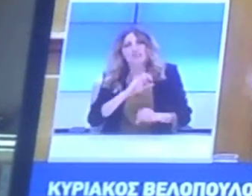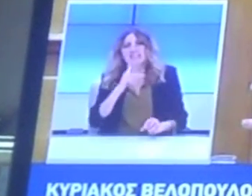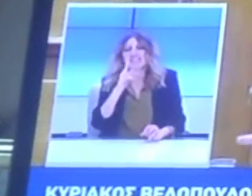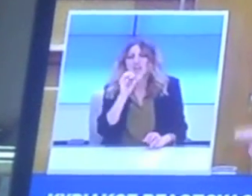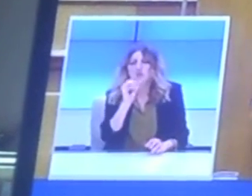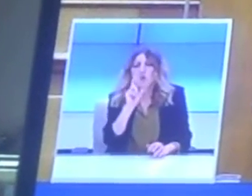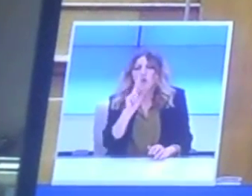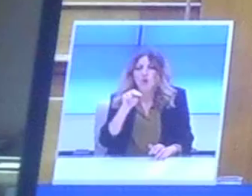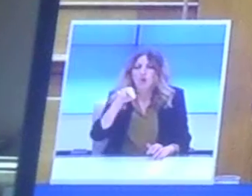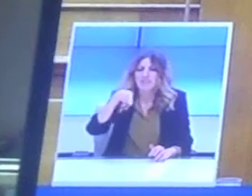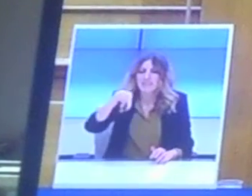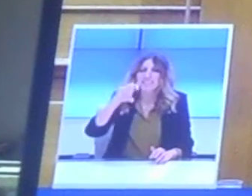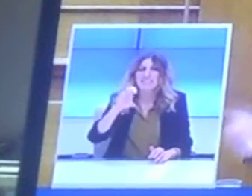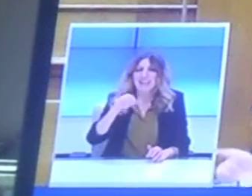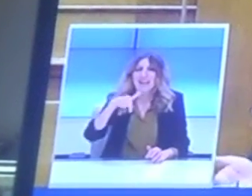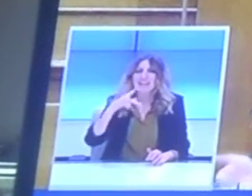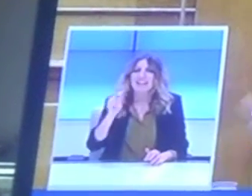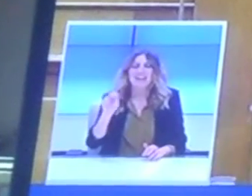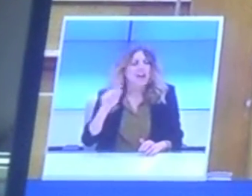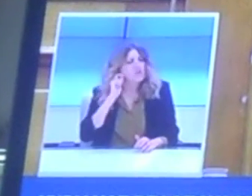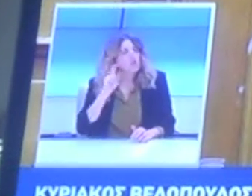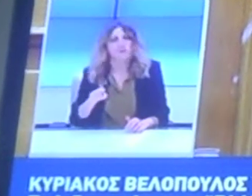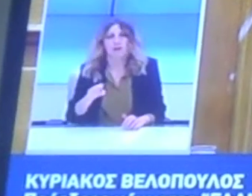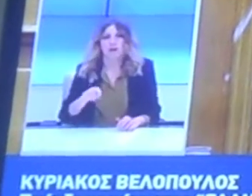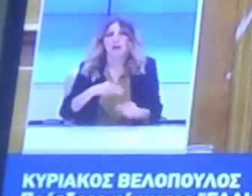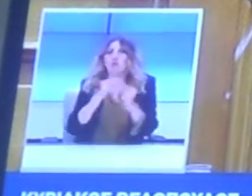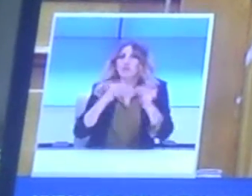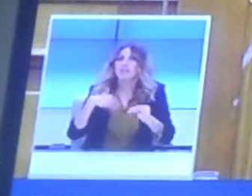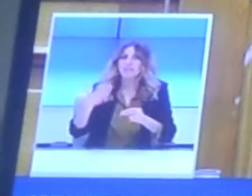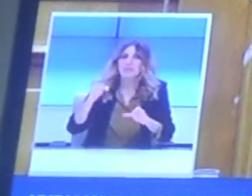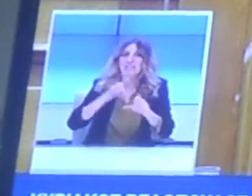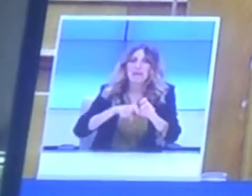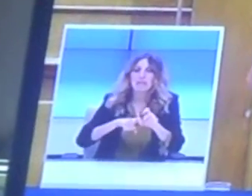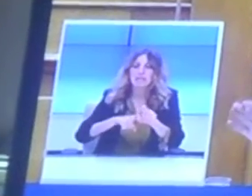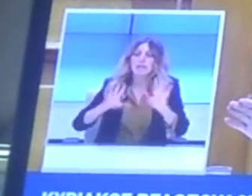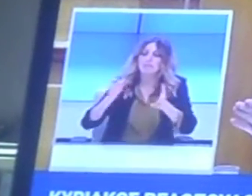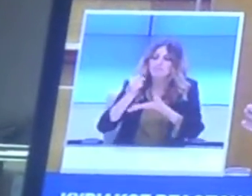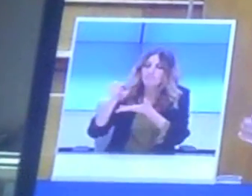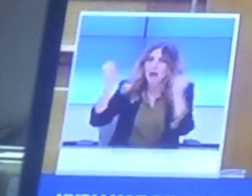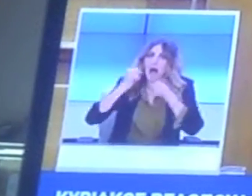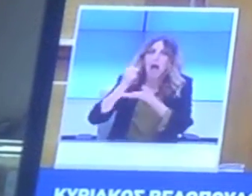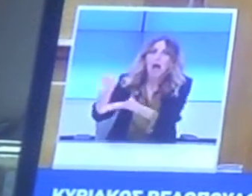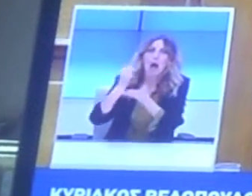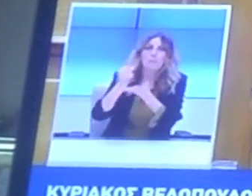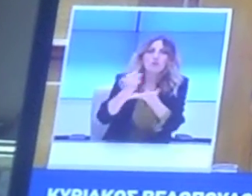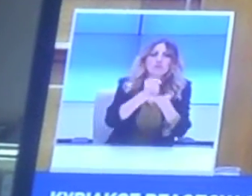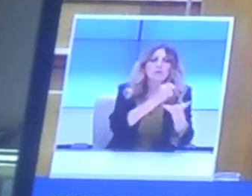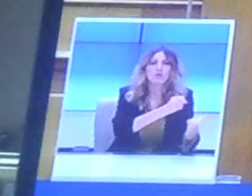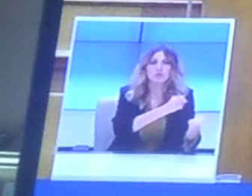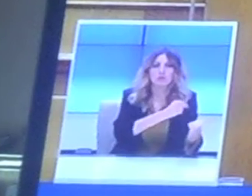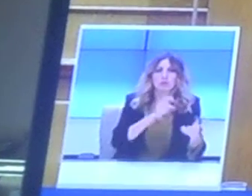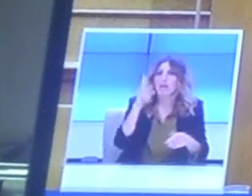εταιρεία αποζημίωσε μετά από 30 χρόνια δικαστικών αγώνων ένα ανθρώπου γιατί είχαν πιστοποιήσει τα κράτη ότι είναι ασφαλές. Και ρωτώ εγώ